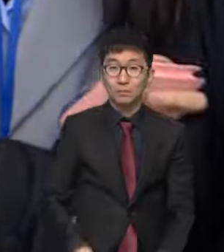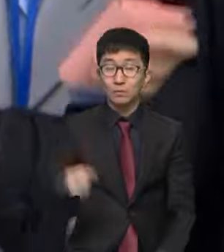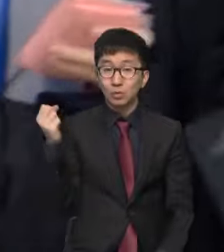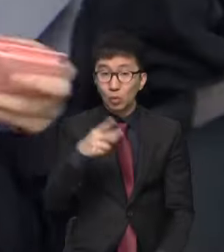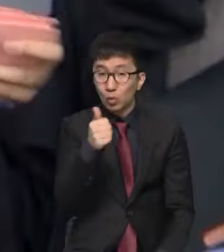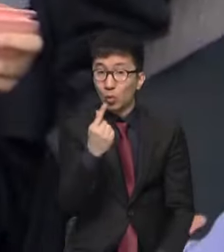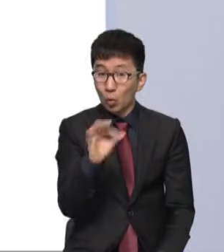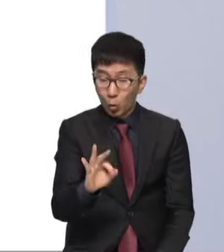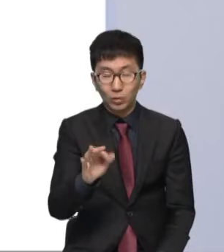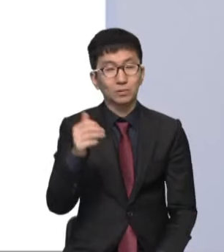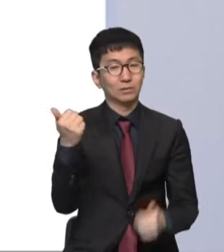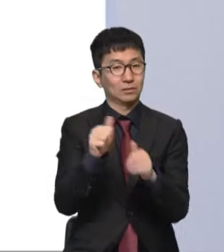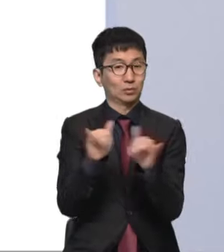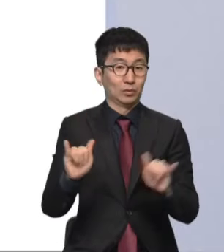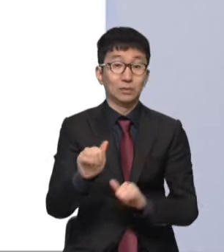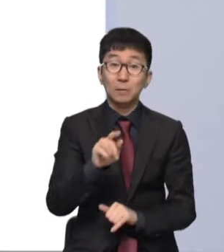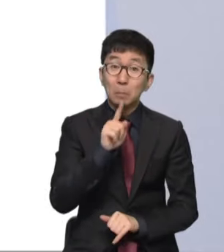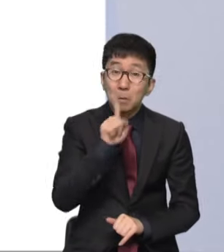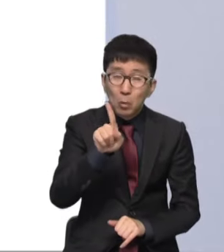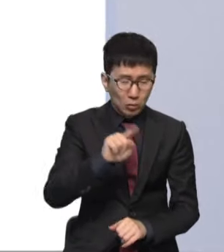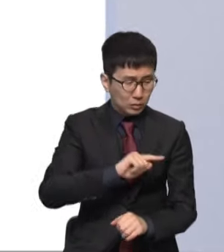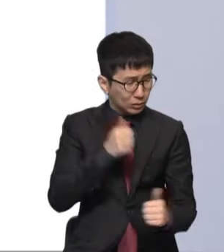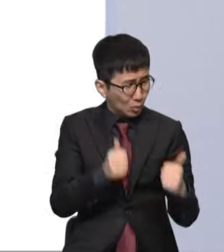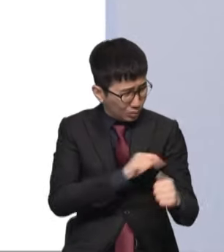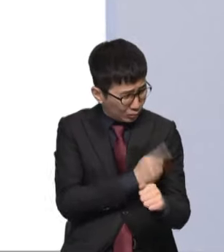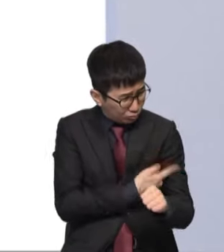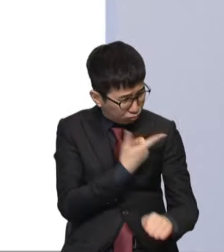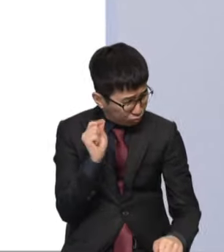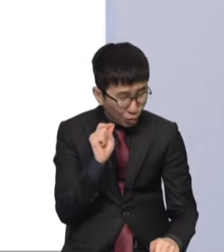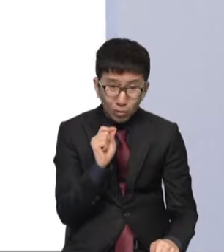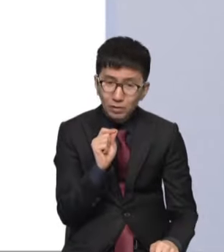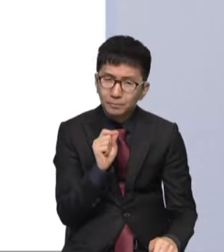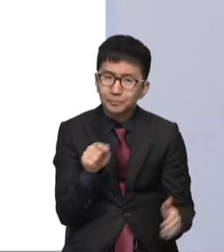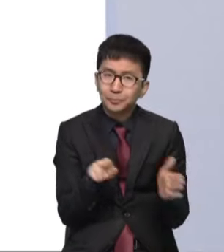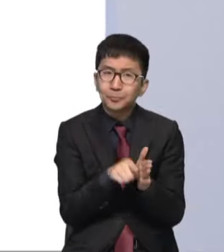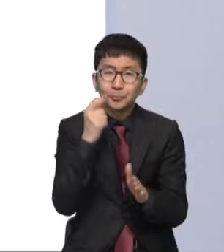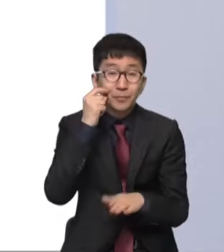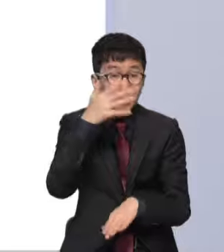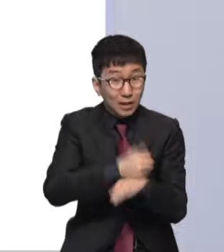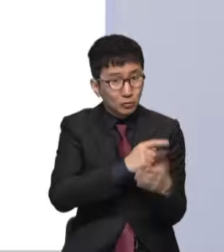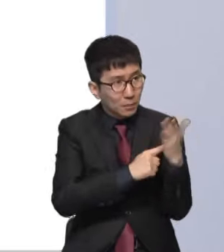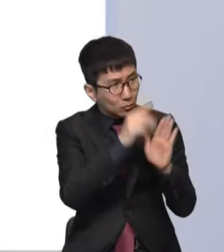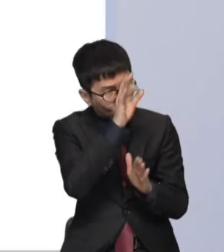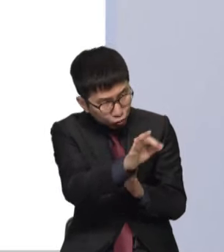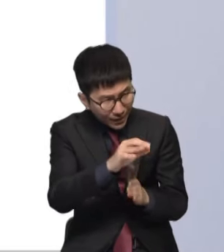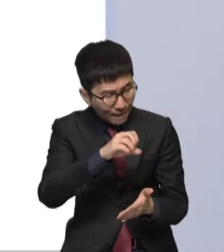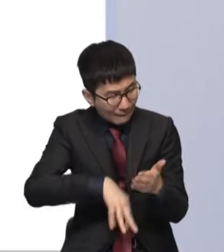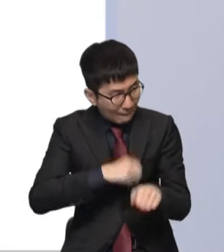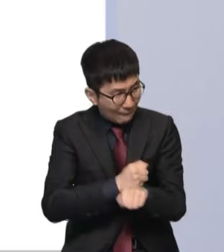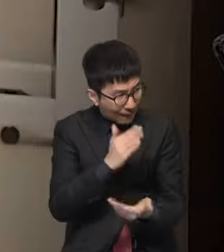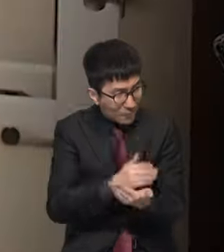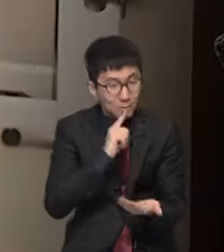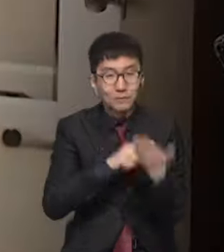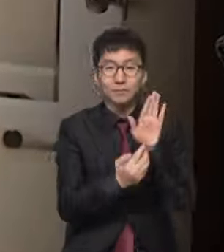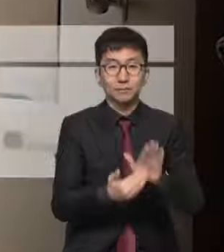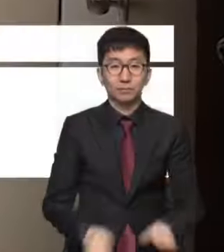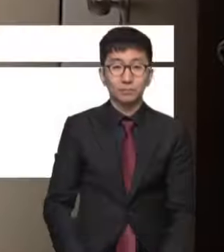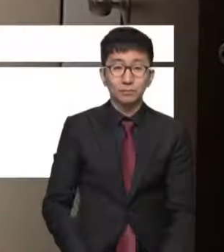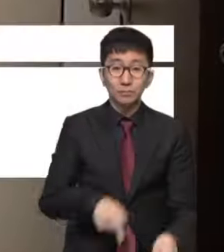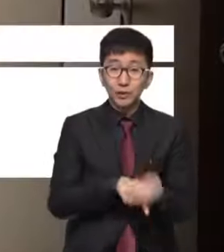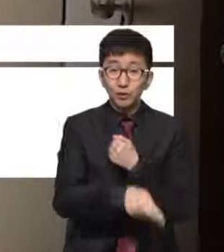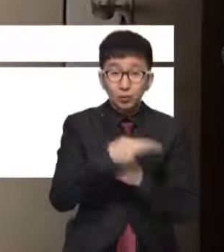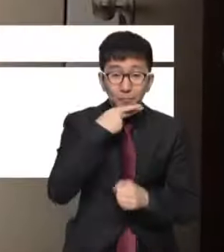홍영표 위원은 경쟁력이 부족하단 말을 누가 믿겠냐 최종 발표 뒤 생각을 밝히겠다고 했습니다 아무 이유도